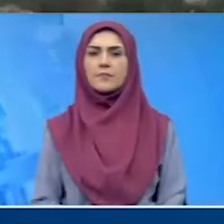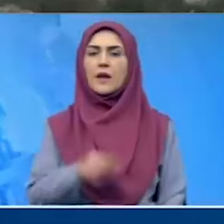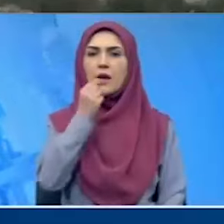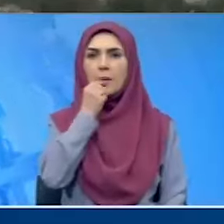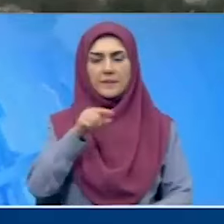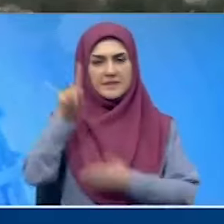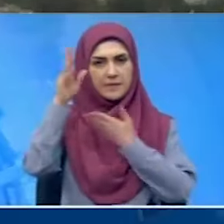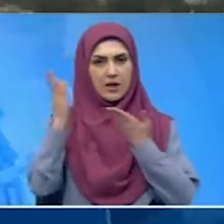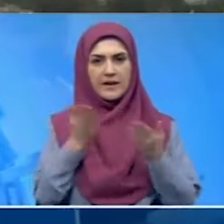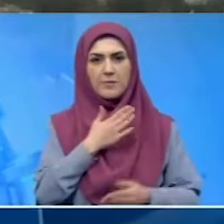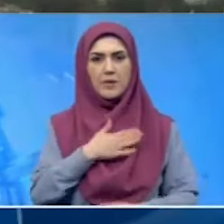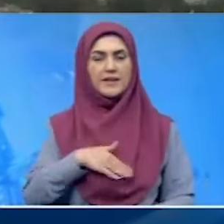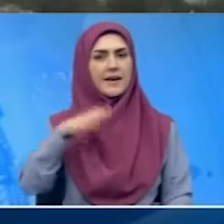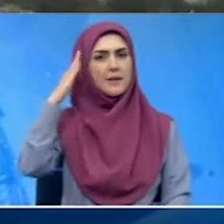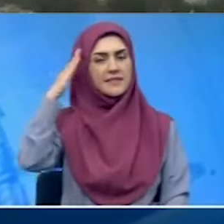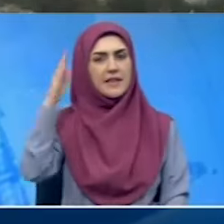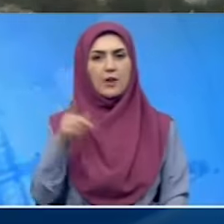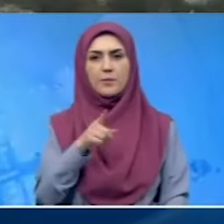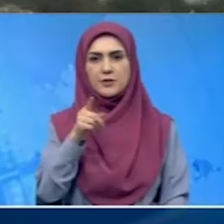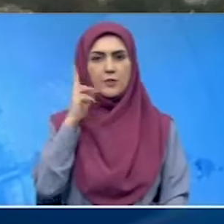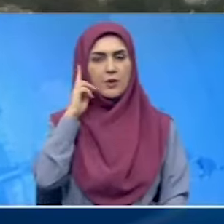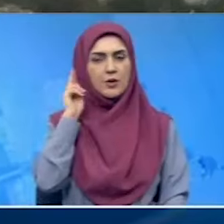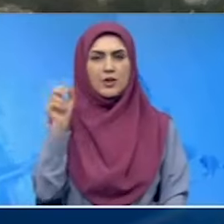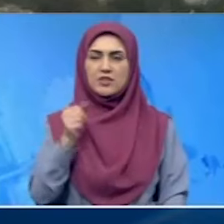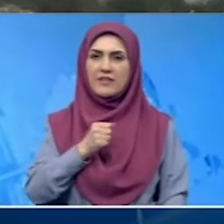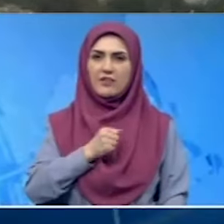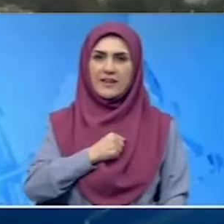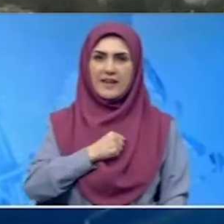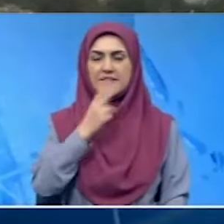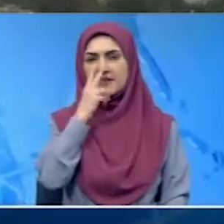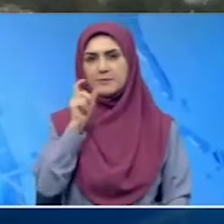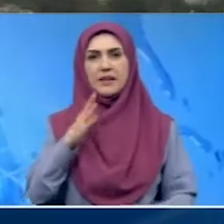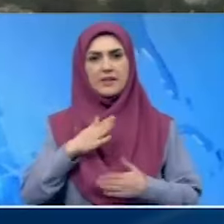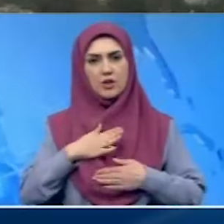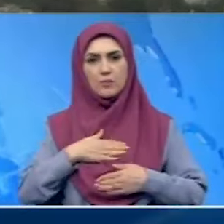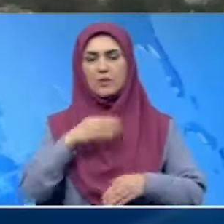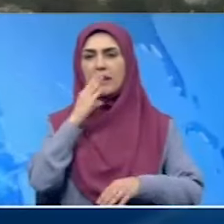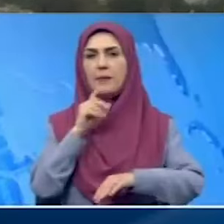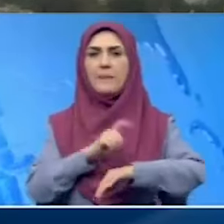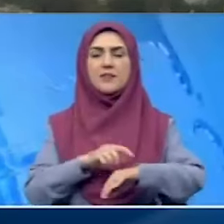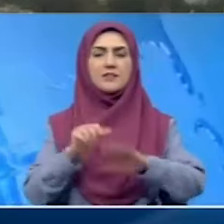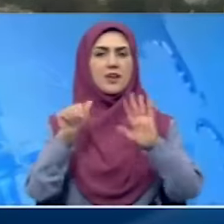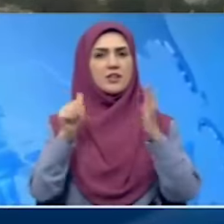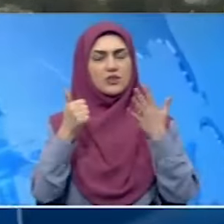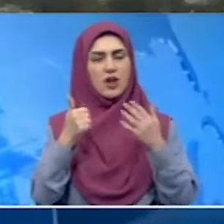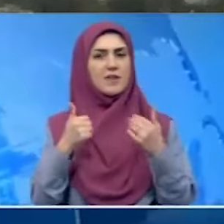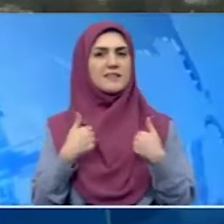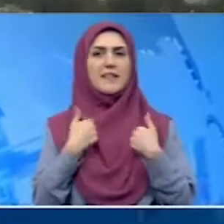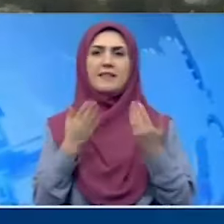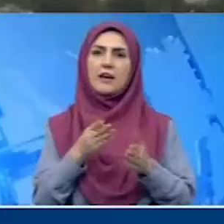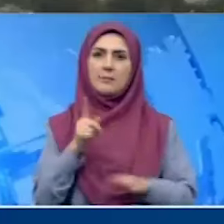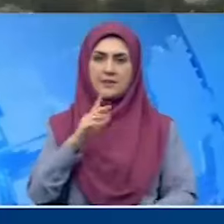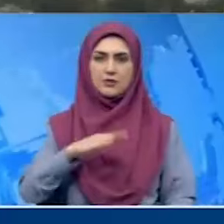بسم الله الرحمن الرحیم. عرض سلام و عصر بخیر خدمت شما بینندگان محترم شبکه خبر. خبرهای ساعت 16 رو به اتفاق همکارانم تقدیم